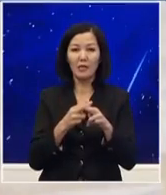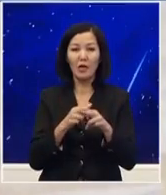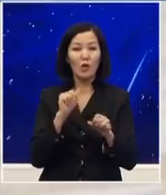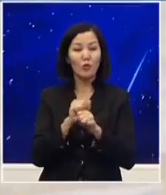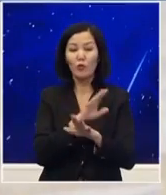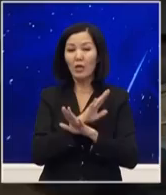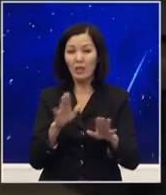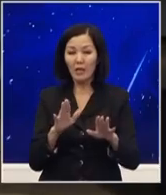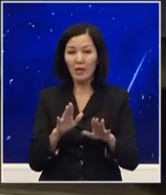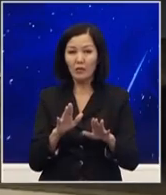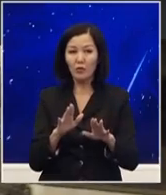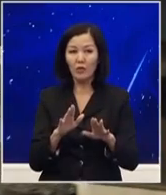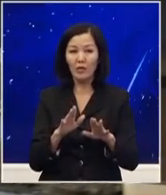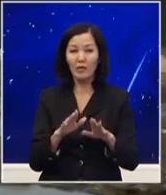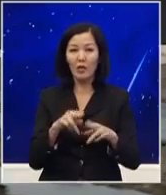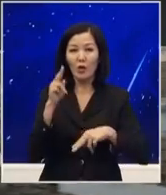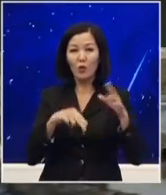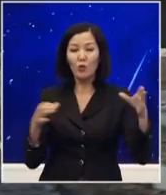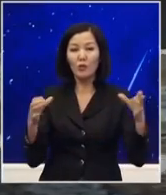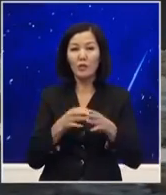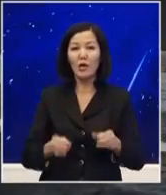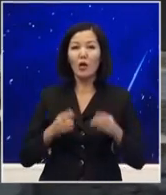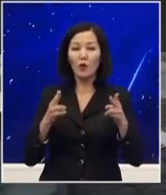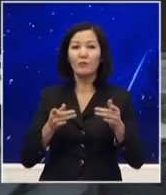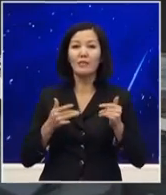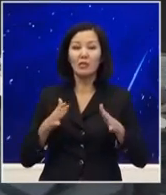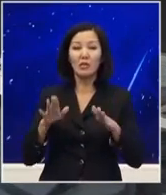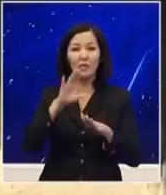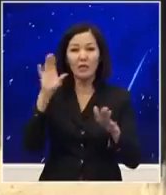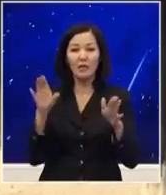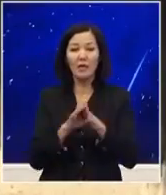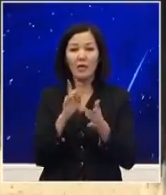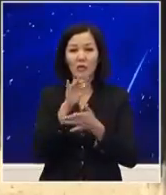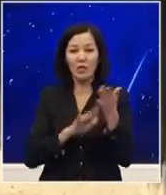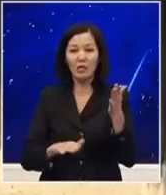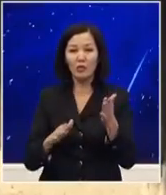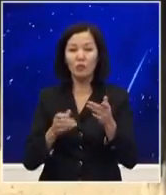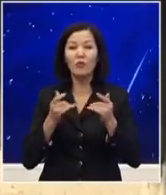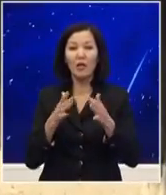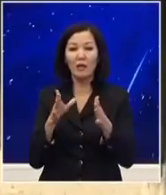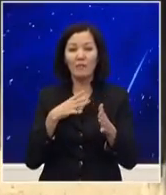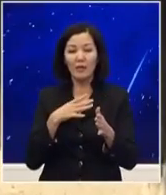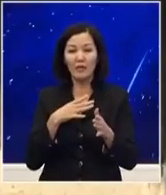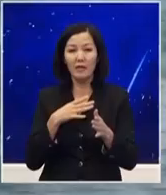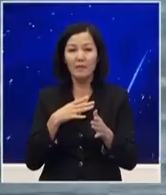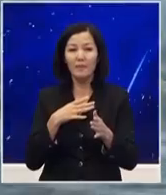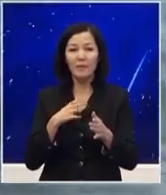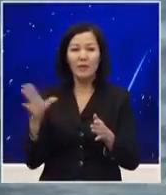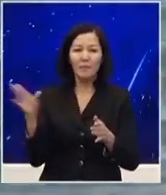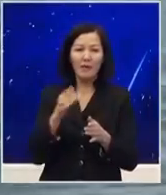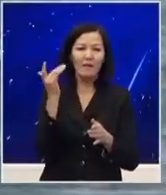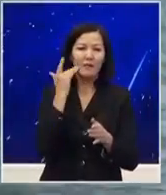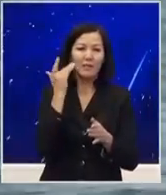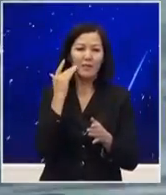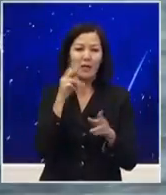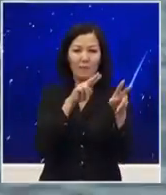тоқтаттырмады. Теплоремстрой компаниясынан қауіпсіздік шарттарын сақтай отырып, жалғастыруларын талап етті. Барысынан ұдай ақпар алып